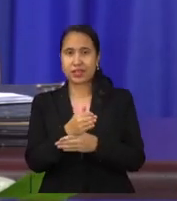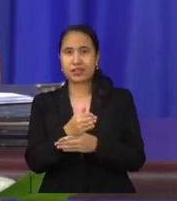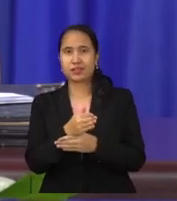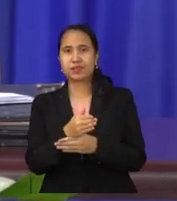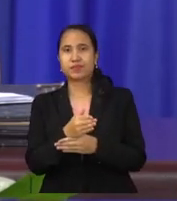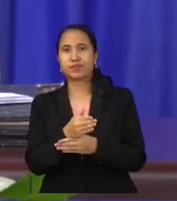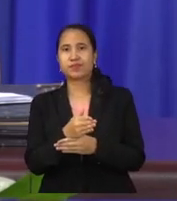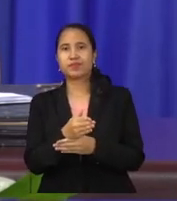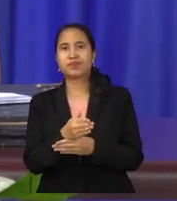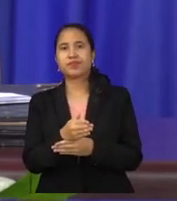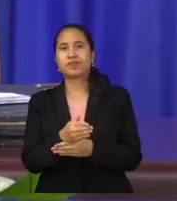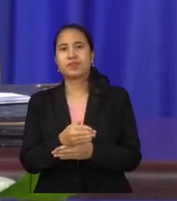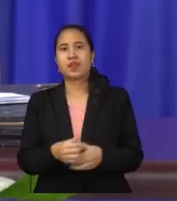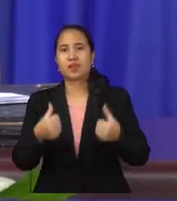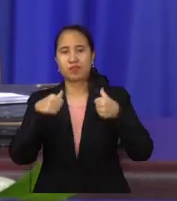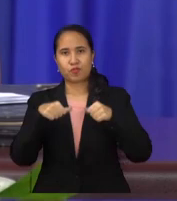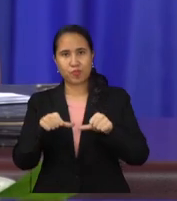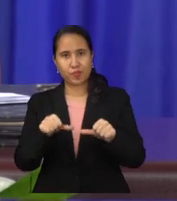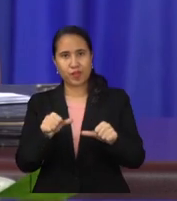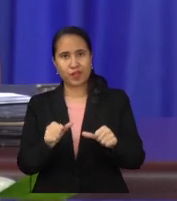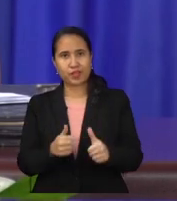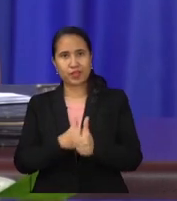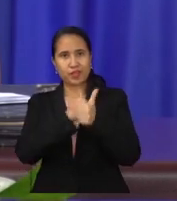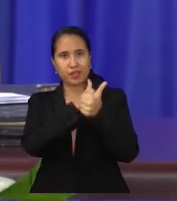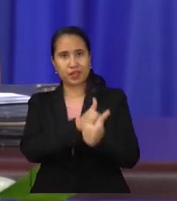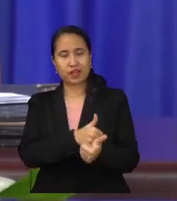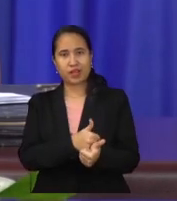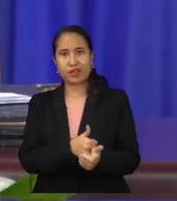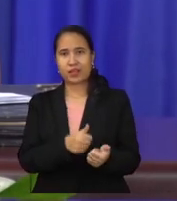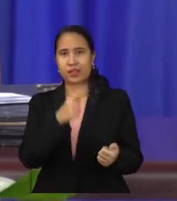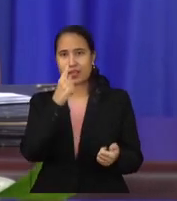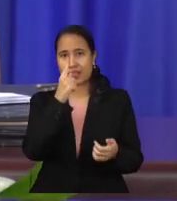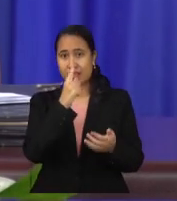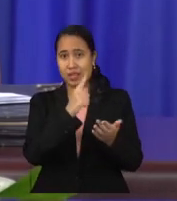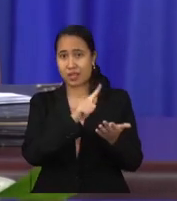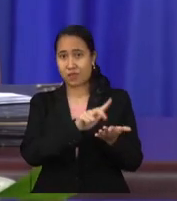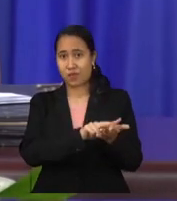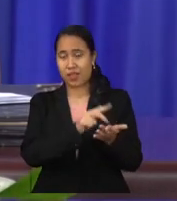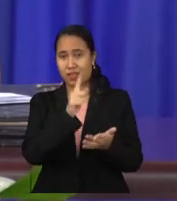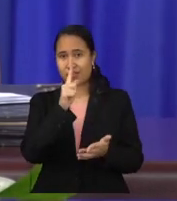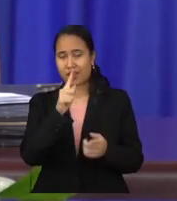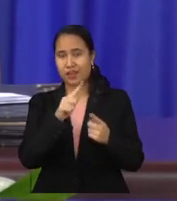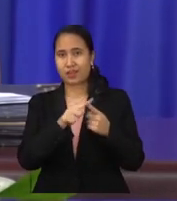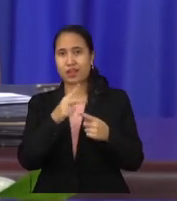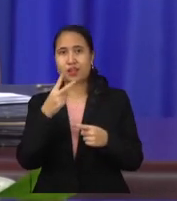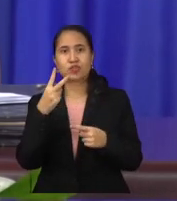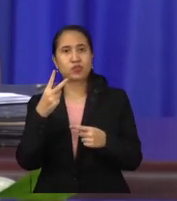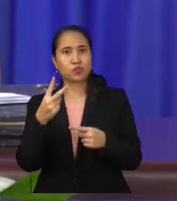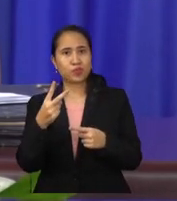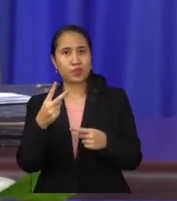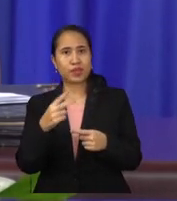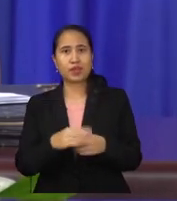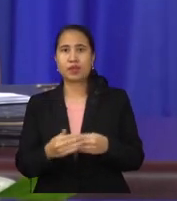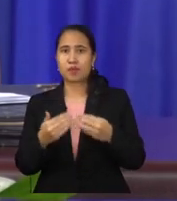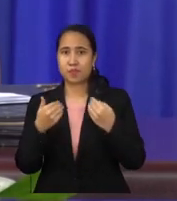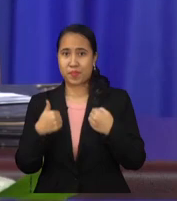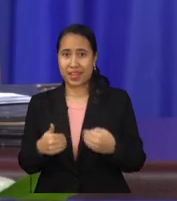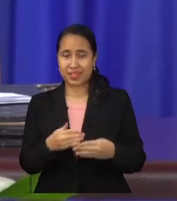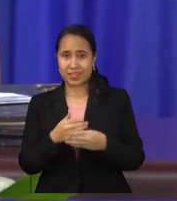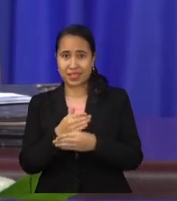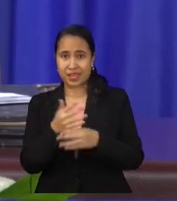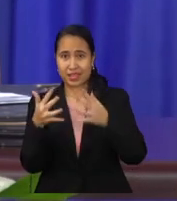van de algemene verplichtingen die volgen uit de artikel 1, leden 1 en 2 van het Amerikaanse Verdrag Rechten van de Mens,